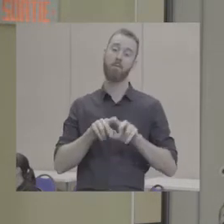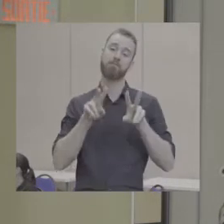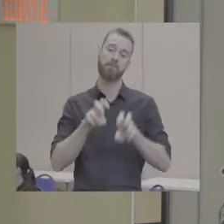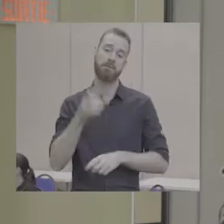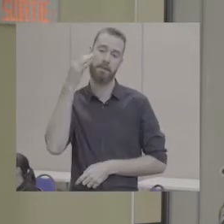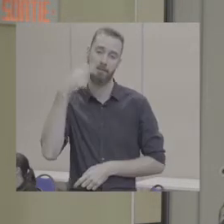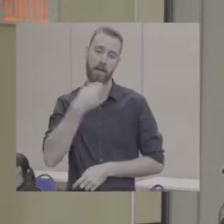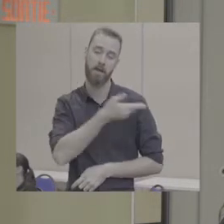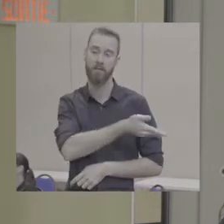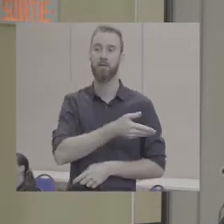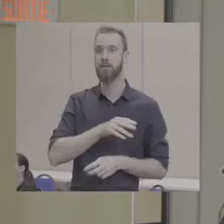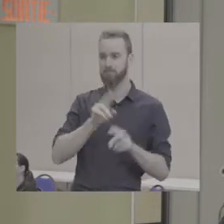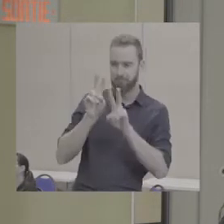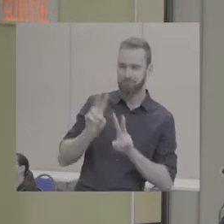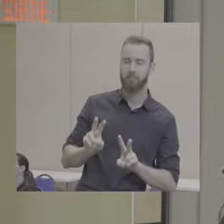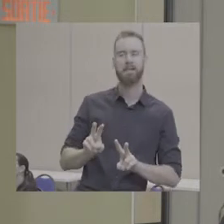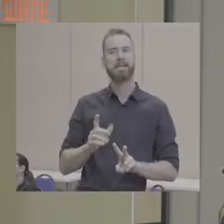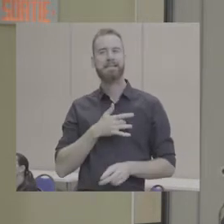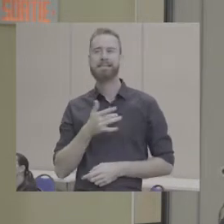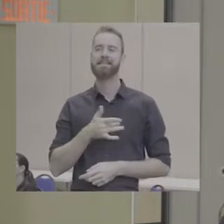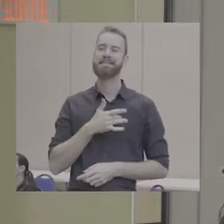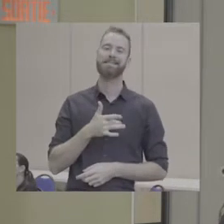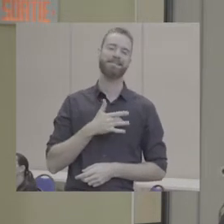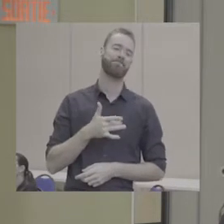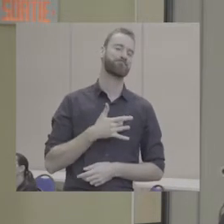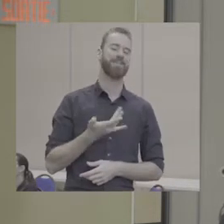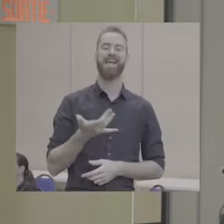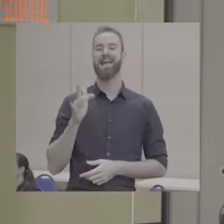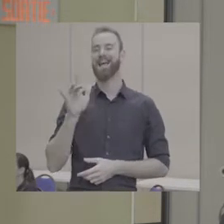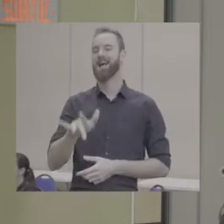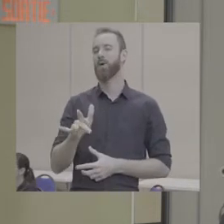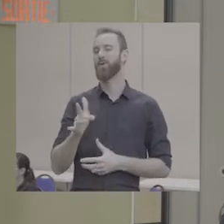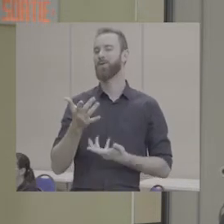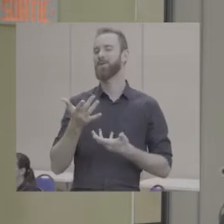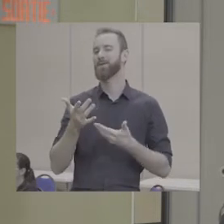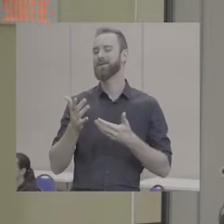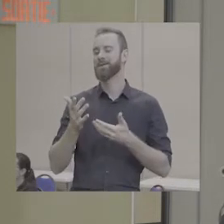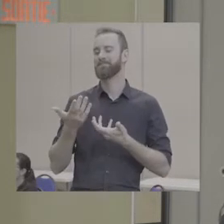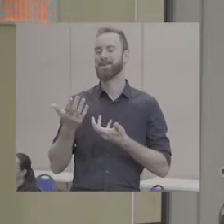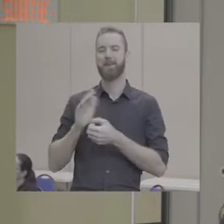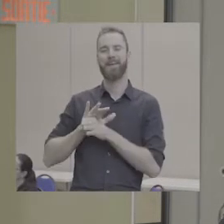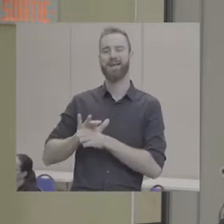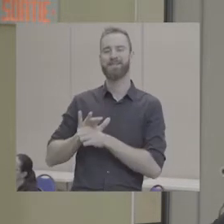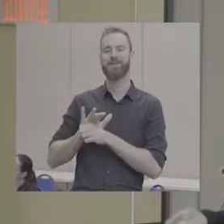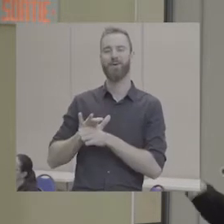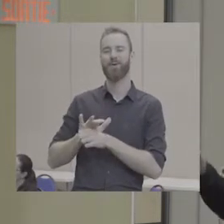scientifiques. Il a dit, bon, mais là, c'est parce qu'il y a une pression